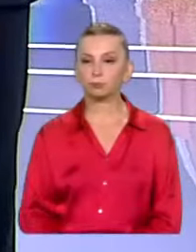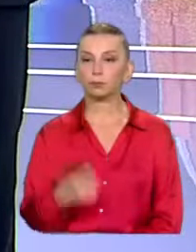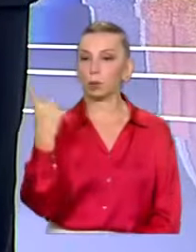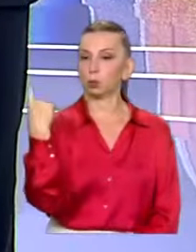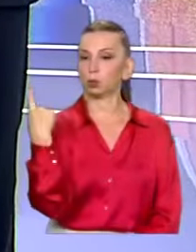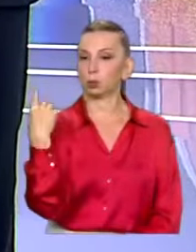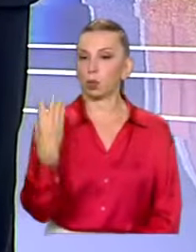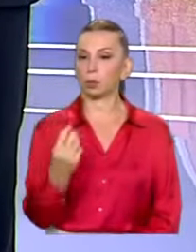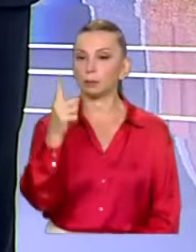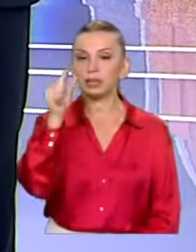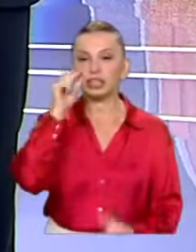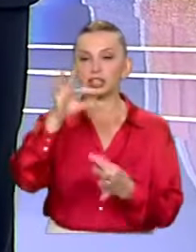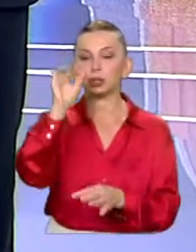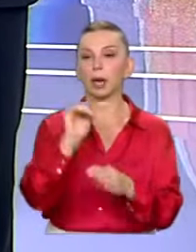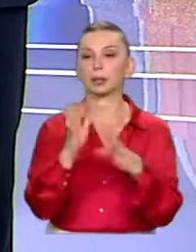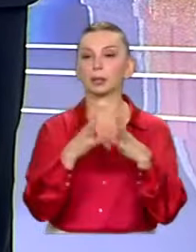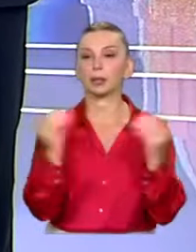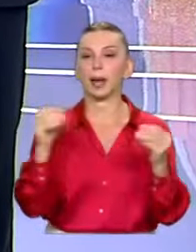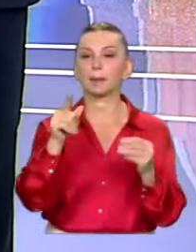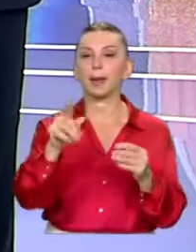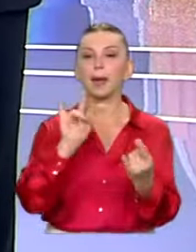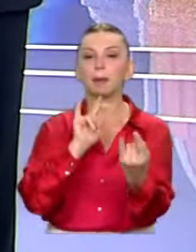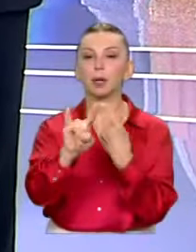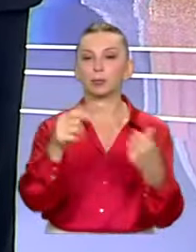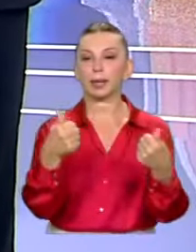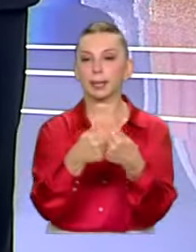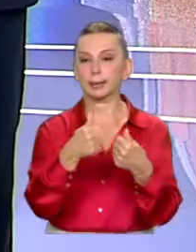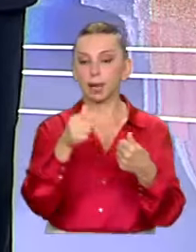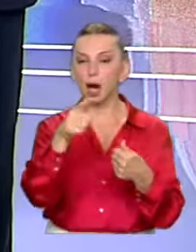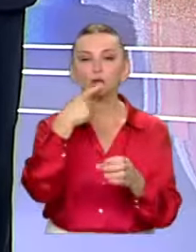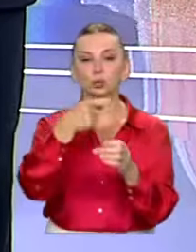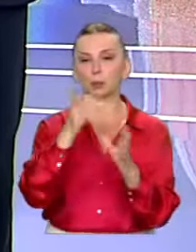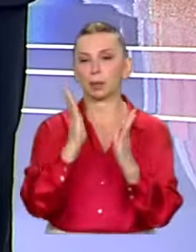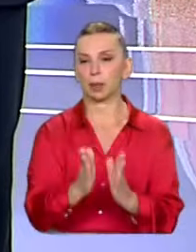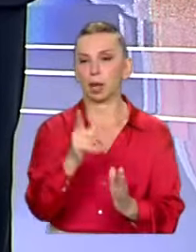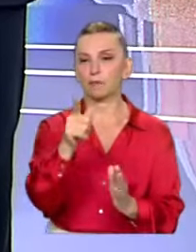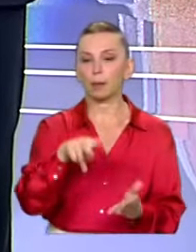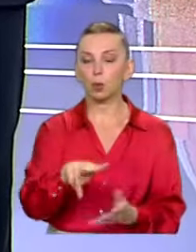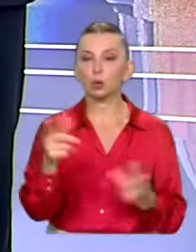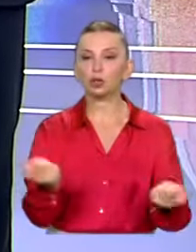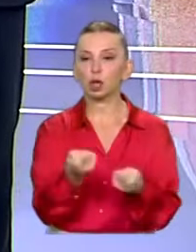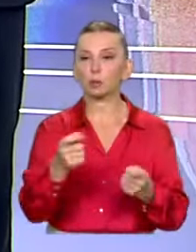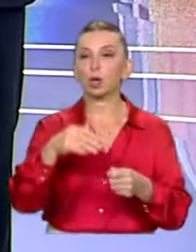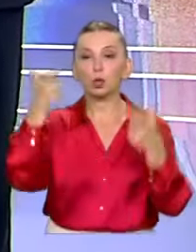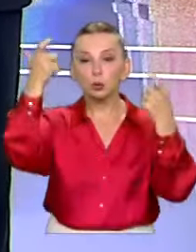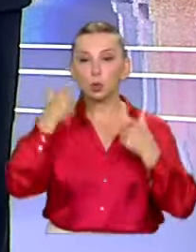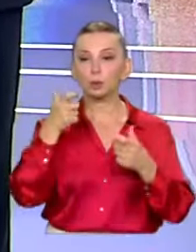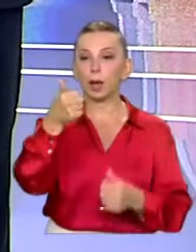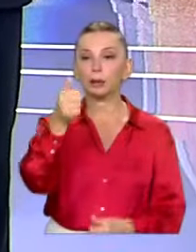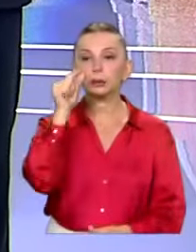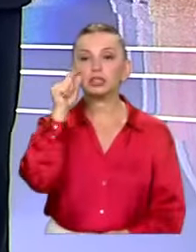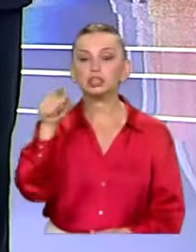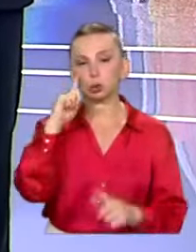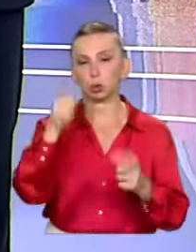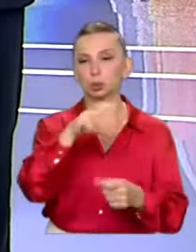Dün meydana gelen ve bir kişinin hayatını kaybettiği metrobüs kazası ile ilgili soruşturma sürüyor. Yol çalışmasından sorumlu olan 6 kişi